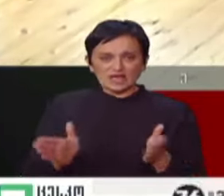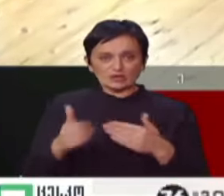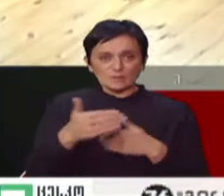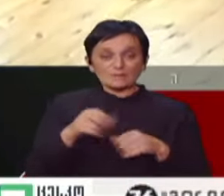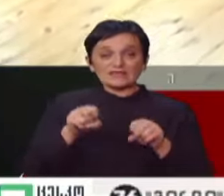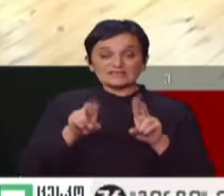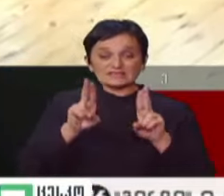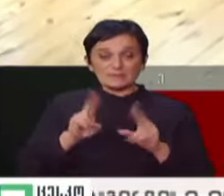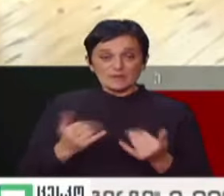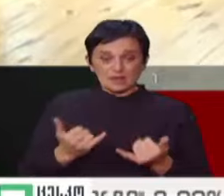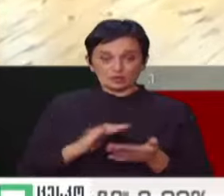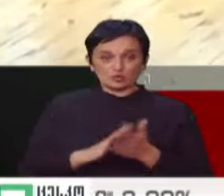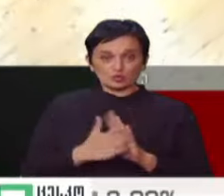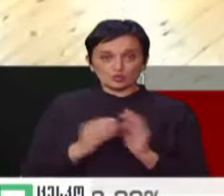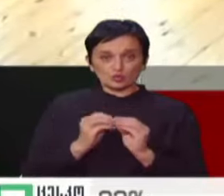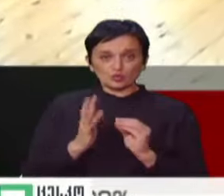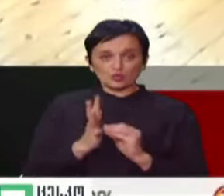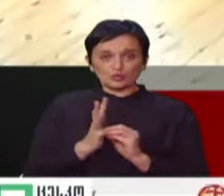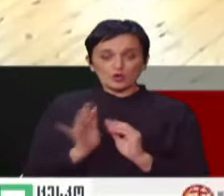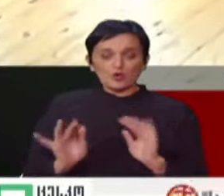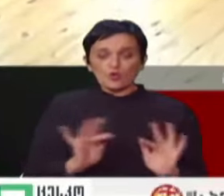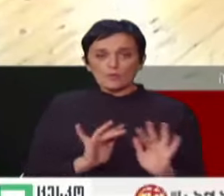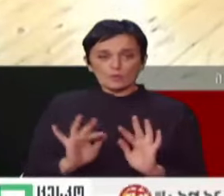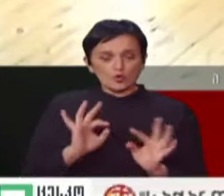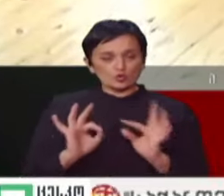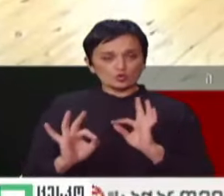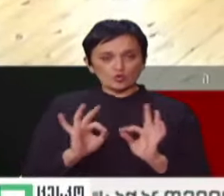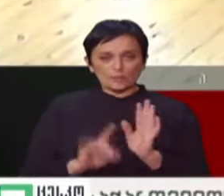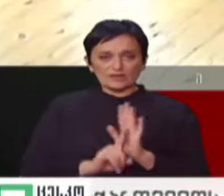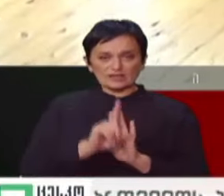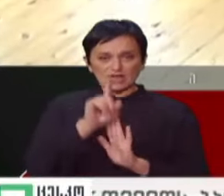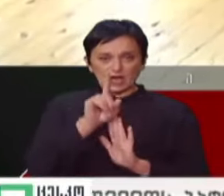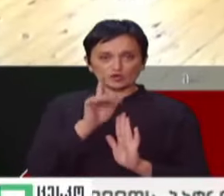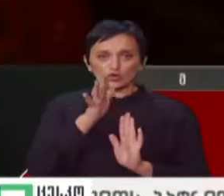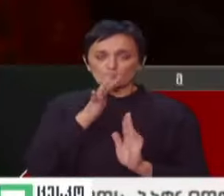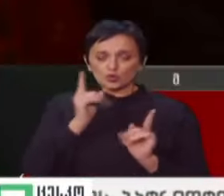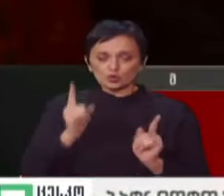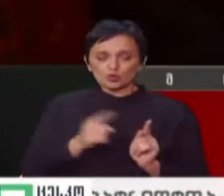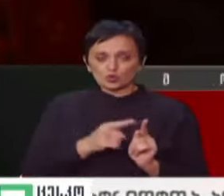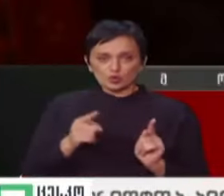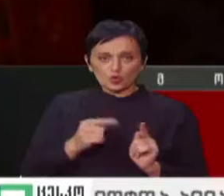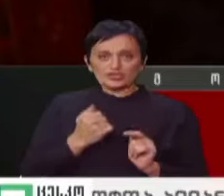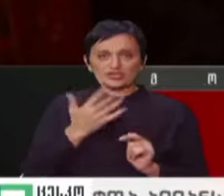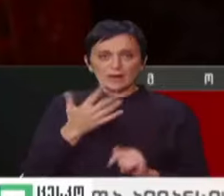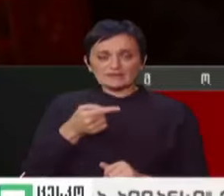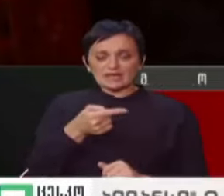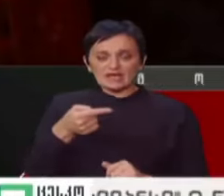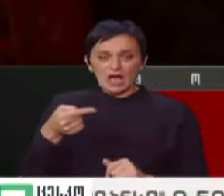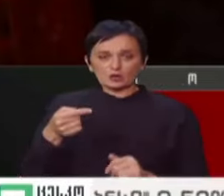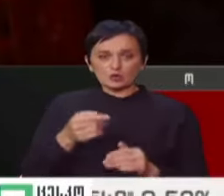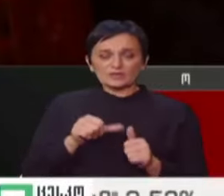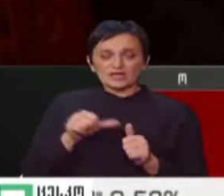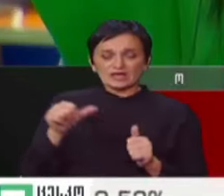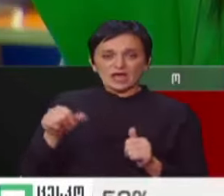Speciai am tutit comarobit hutmetia. Procesul normal urat dait cu chavetie droși. Randenime gamonaklisis garda